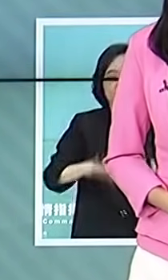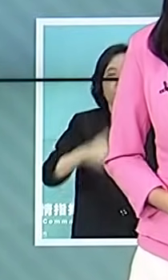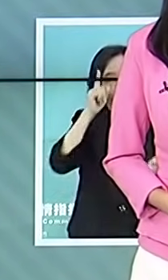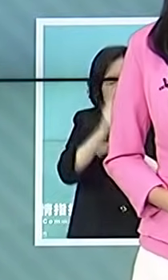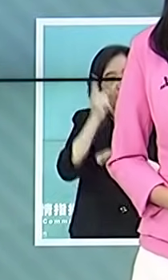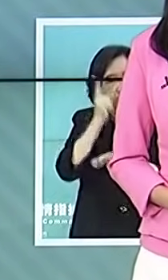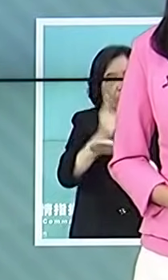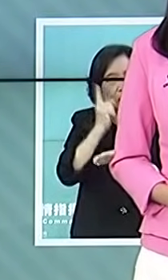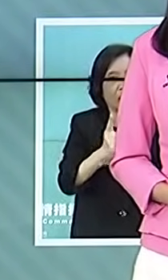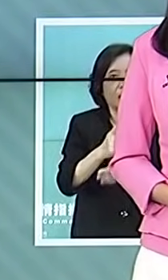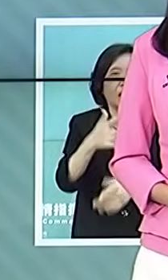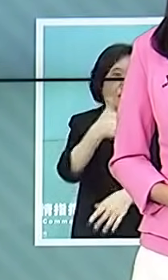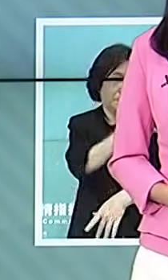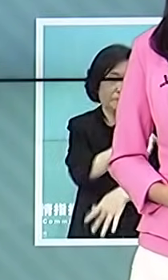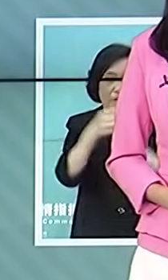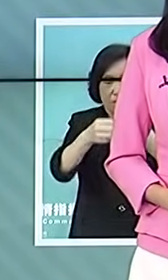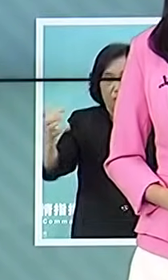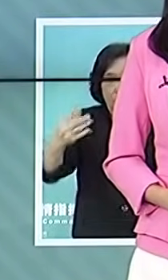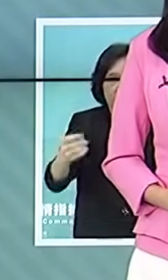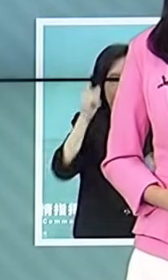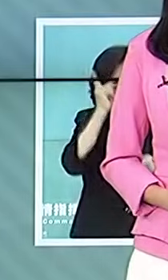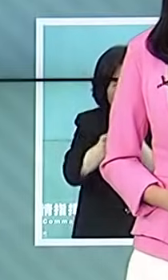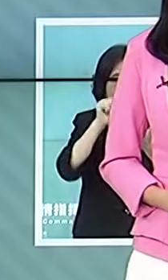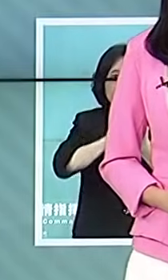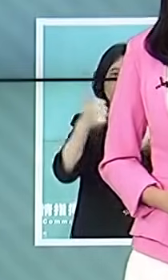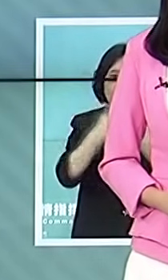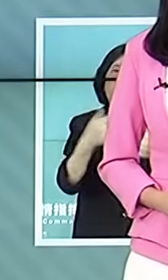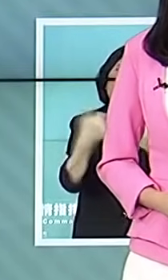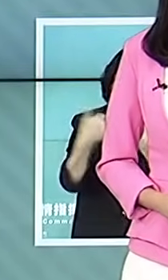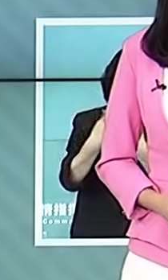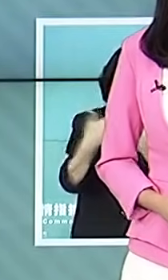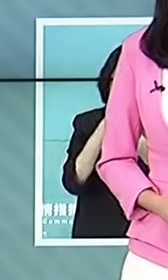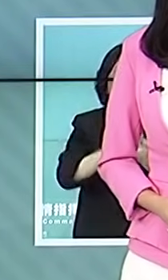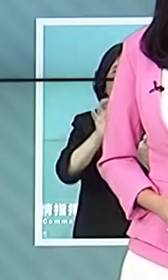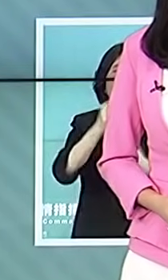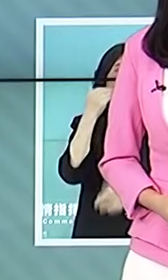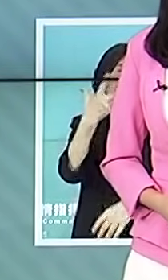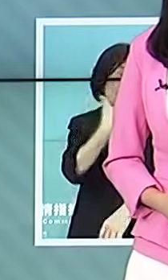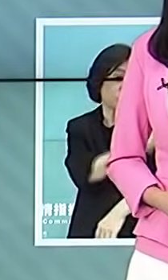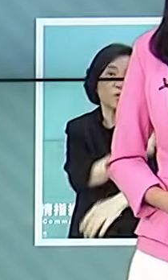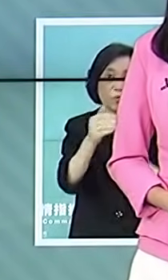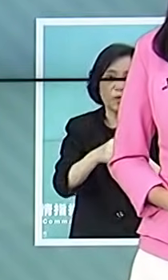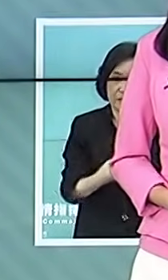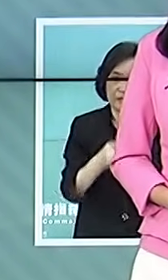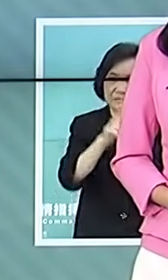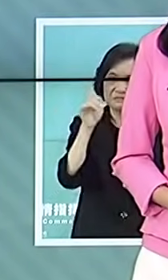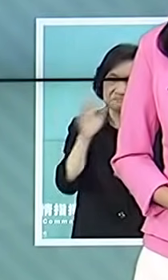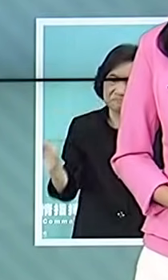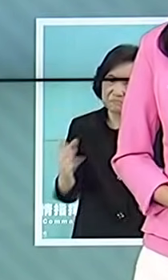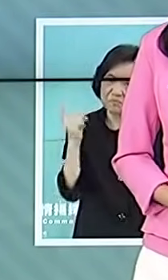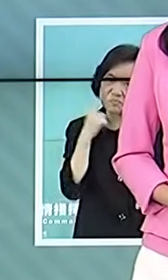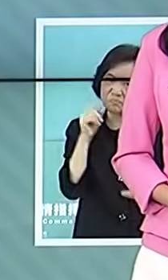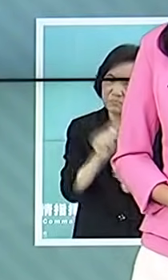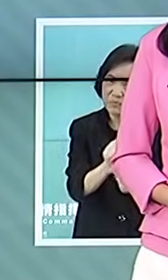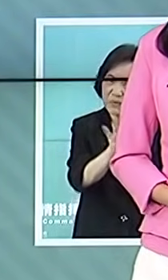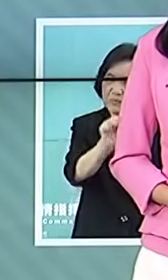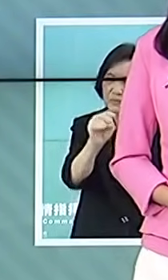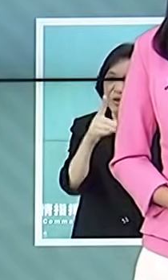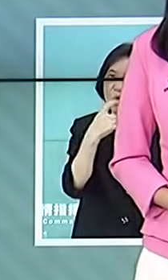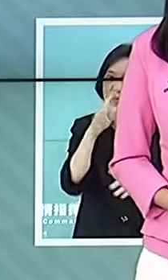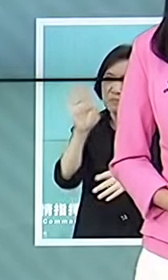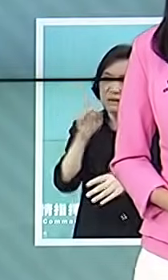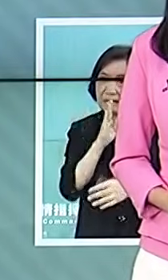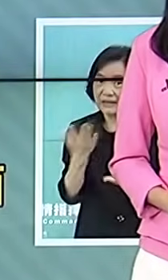没有解决。话锋一转，还提到自己有最近饱受侧翼的批评跟认知作战，呼吁防疫